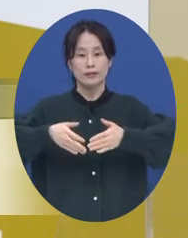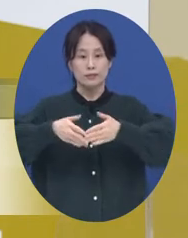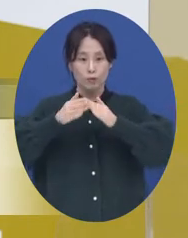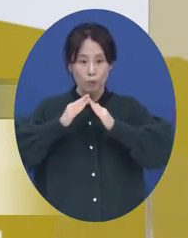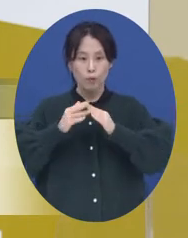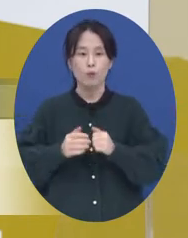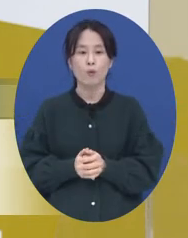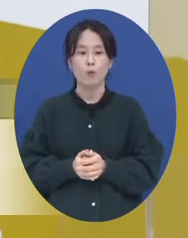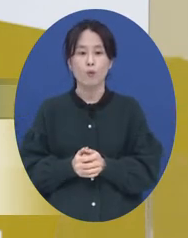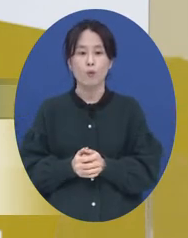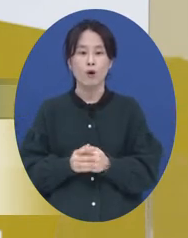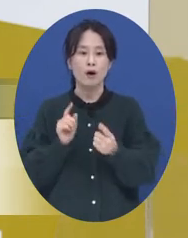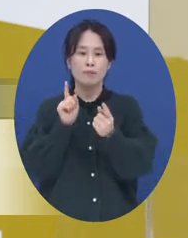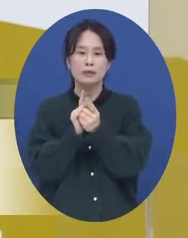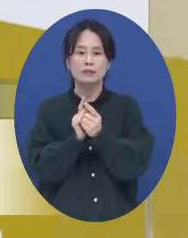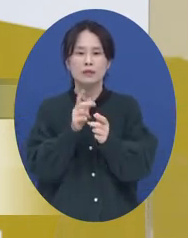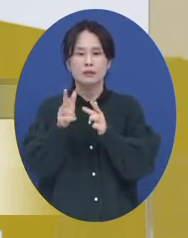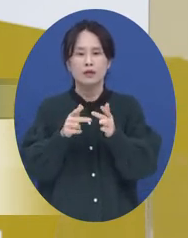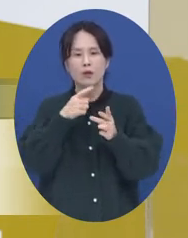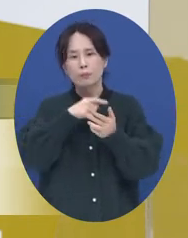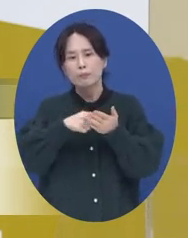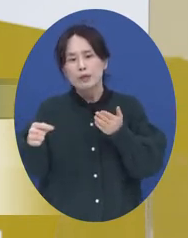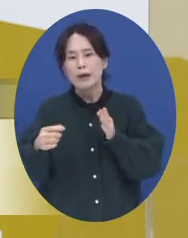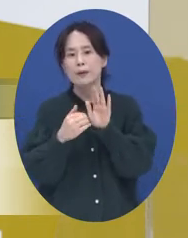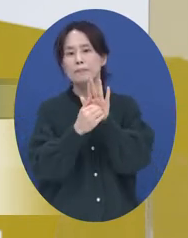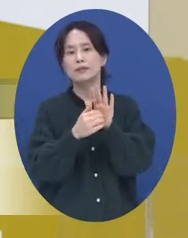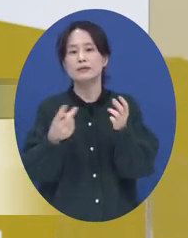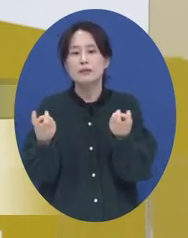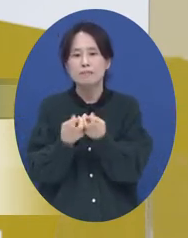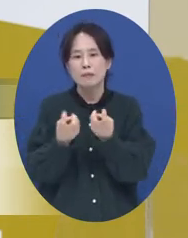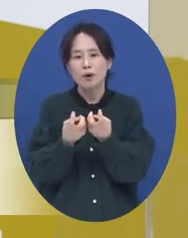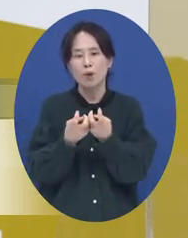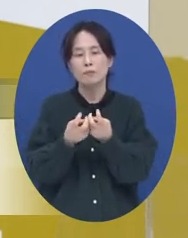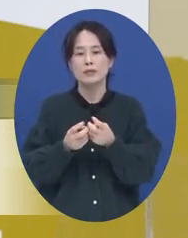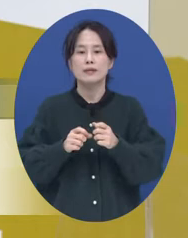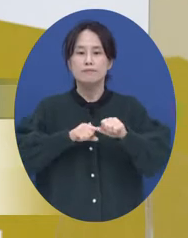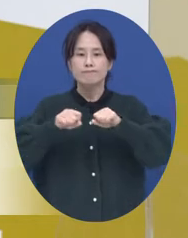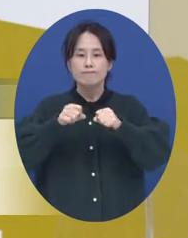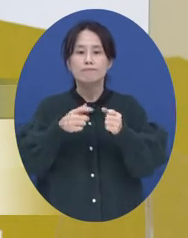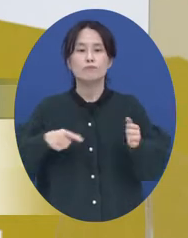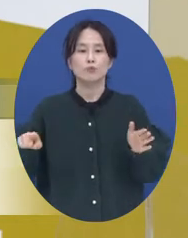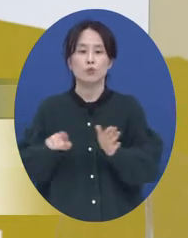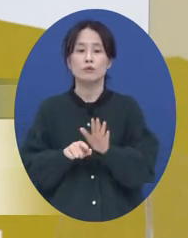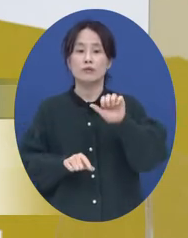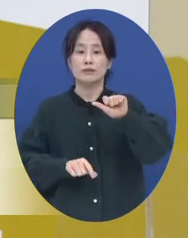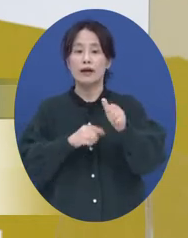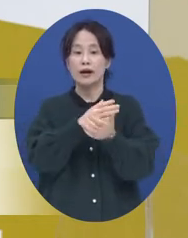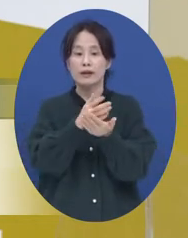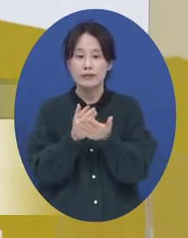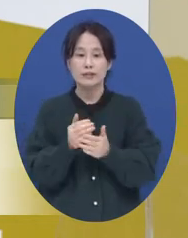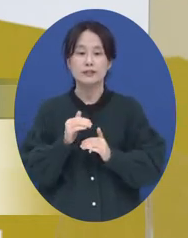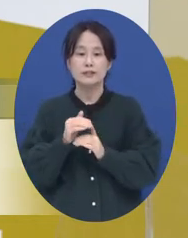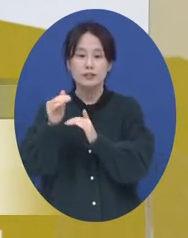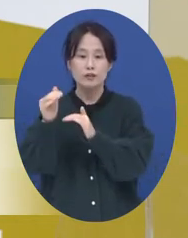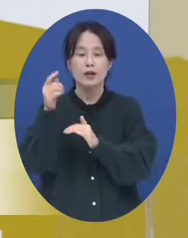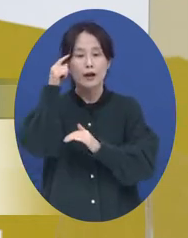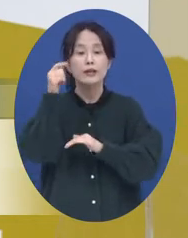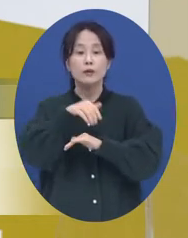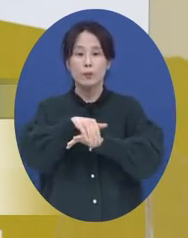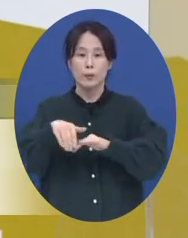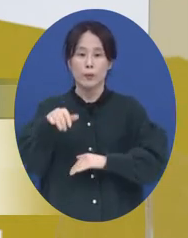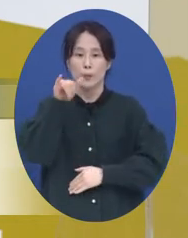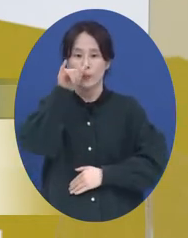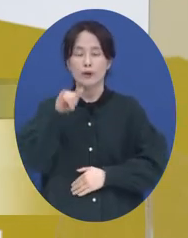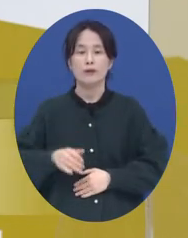수립하고 경기도가 100년 와 산업재 예방 계책에 안정적 시행을 위한 5가지의 준 전략을